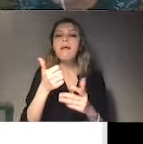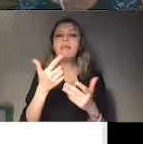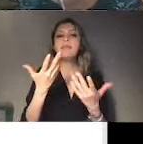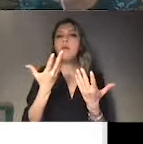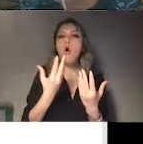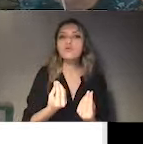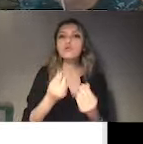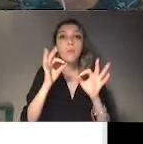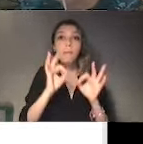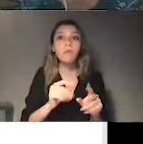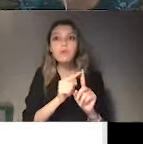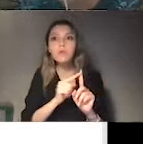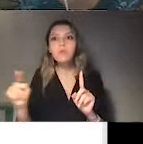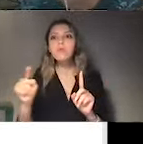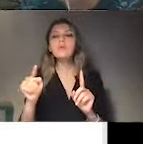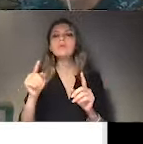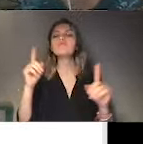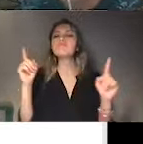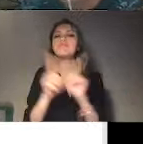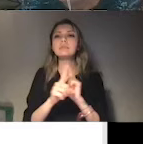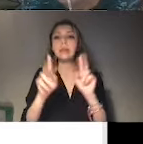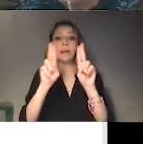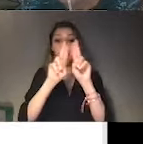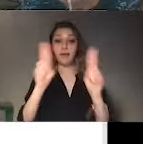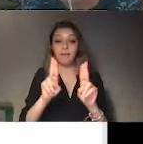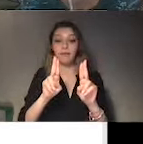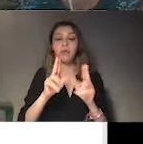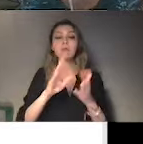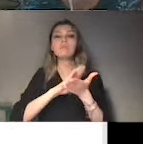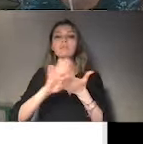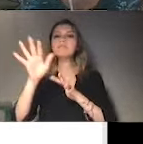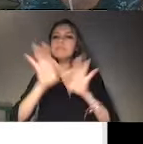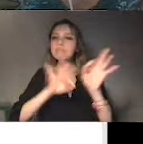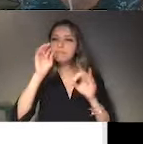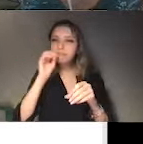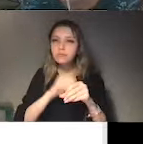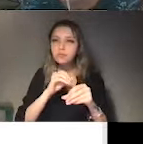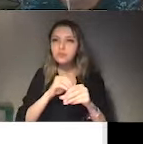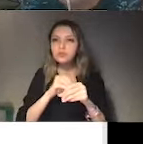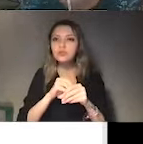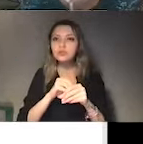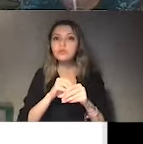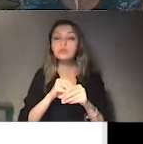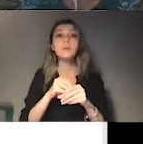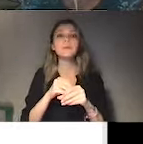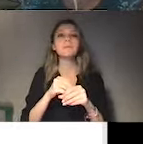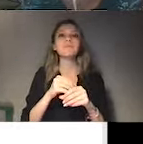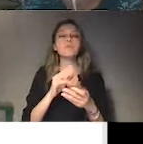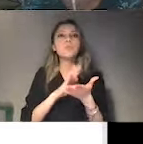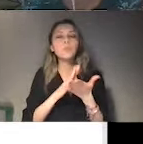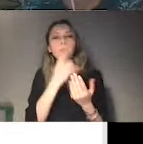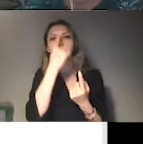ve bu süreç içerisinde aslında evrensel periyodik incelemenin usuli bir takım